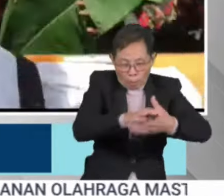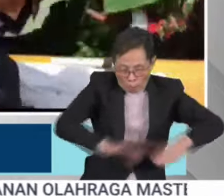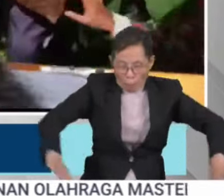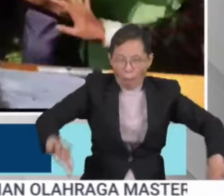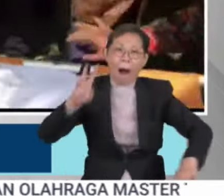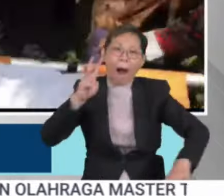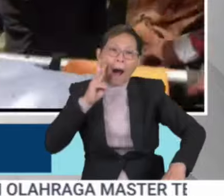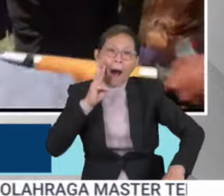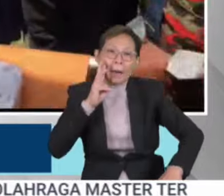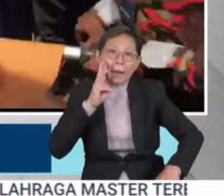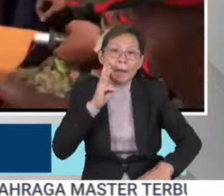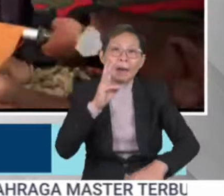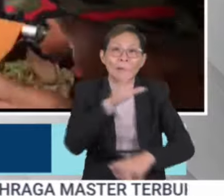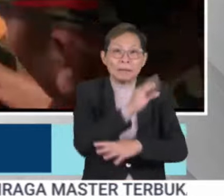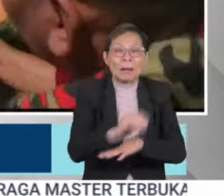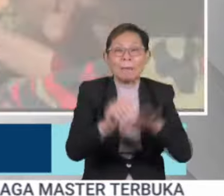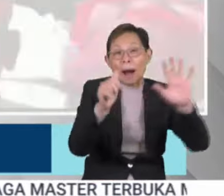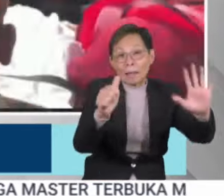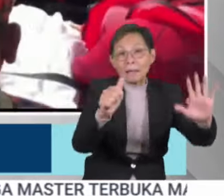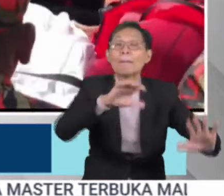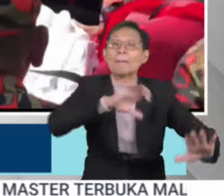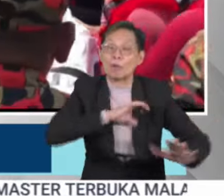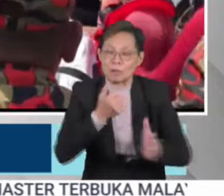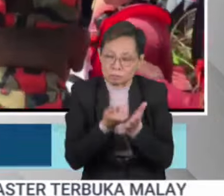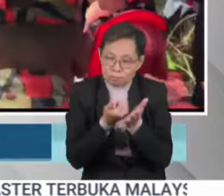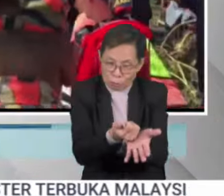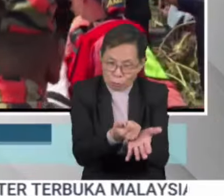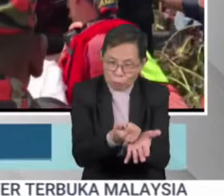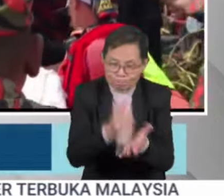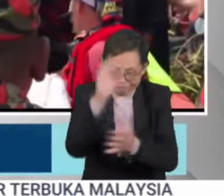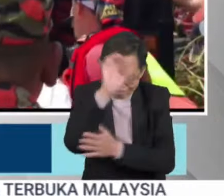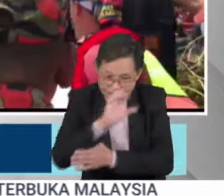di air selain 6 anggota polis.